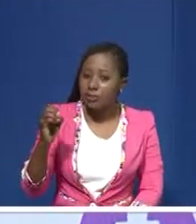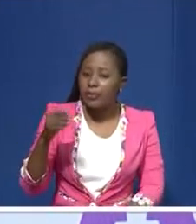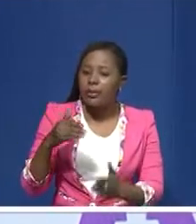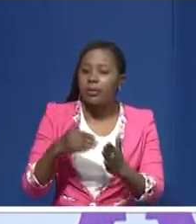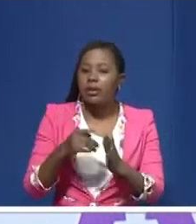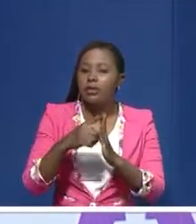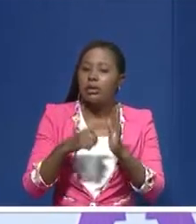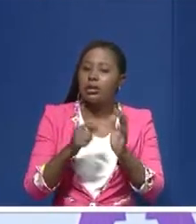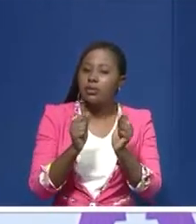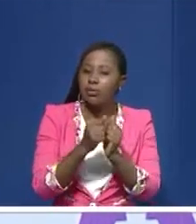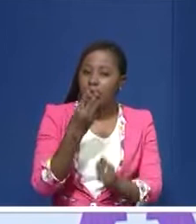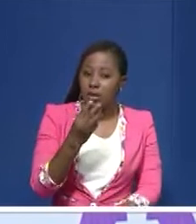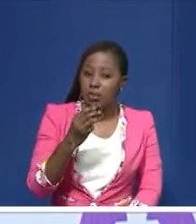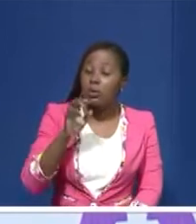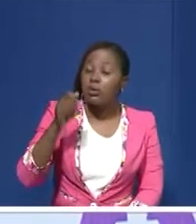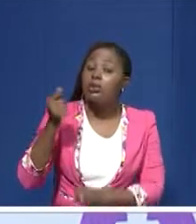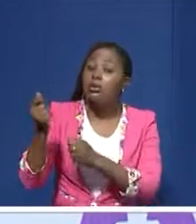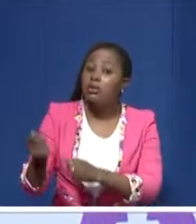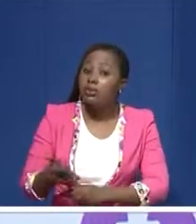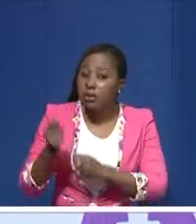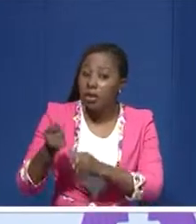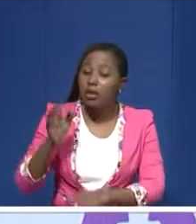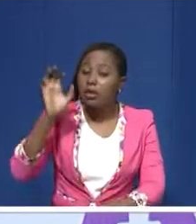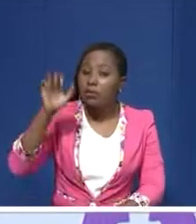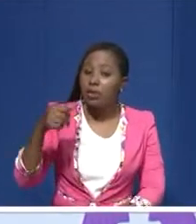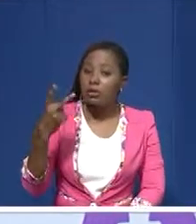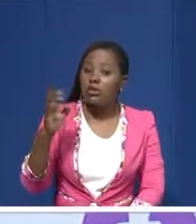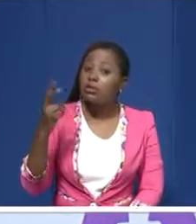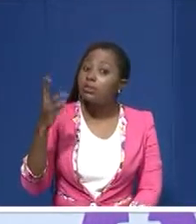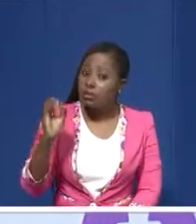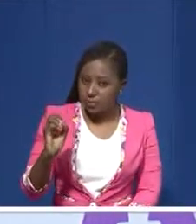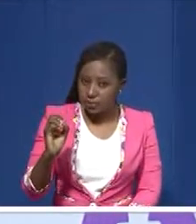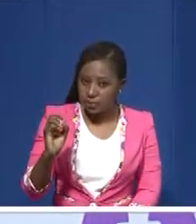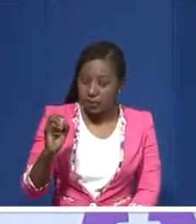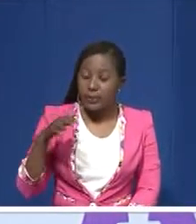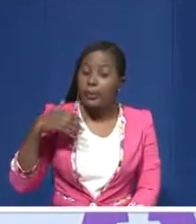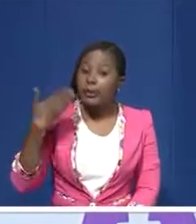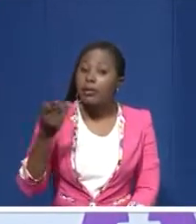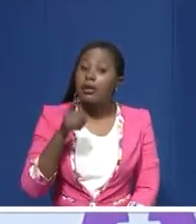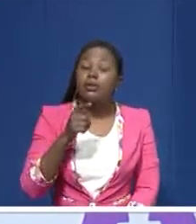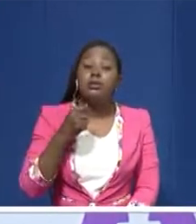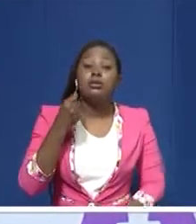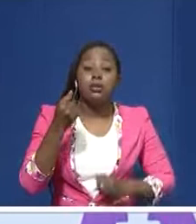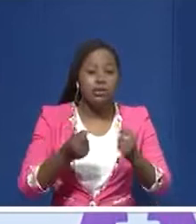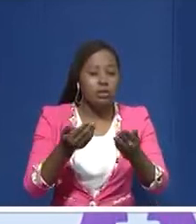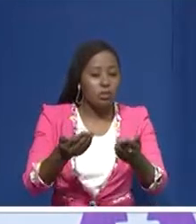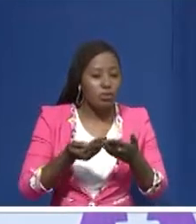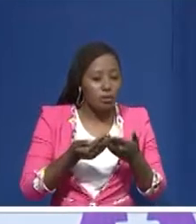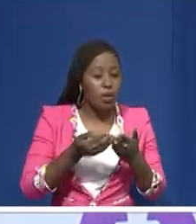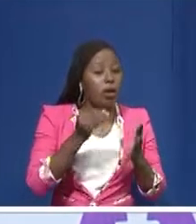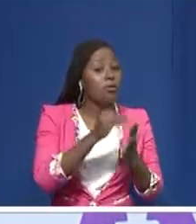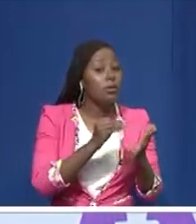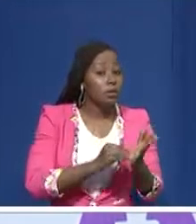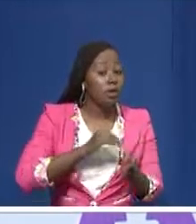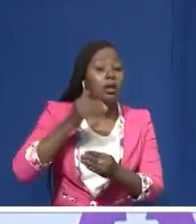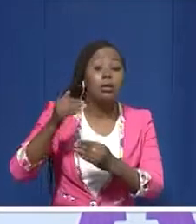tarehe 13 mwezi Julai mwaka 2020. Baada ya zoezi la kuchukua, kujaza